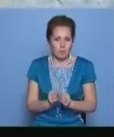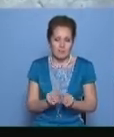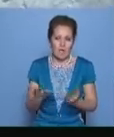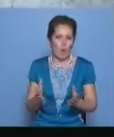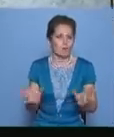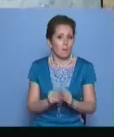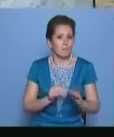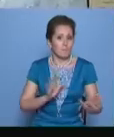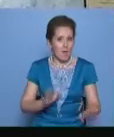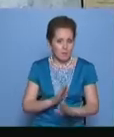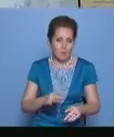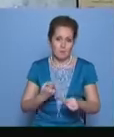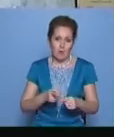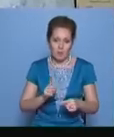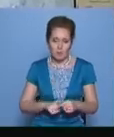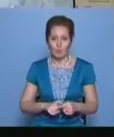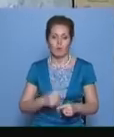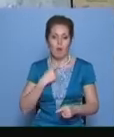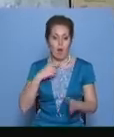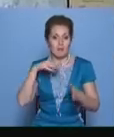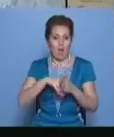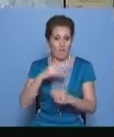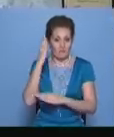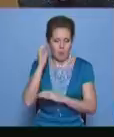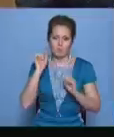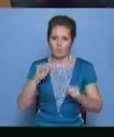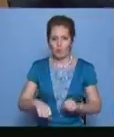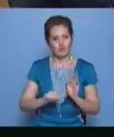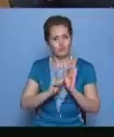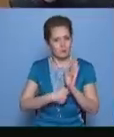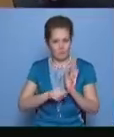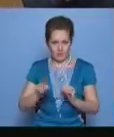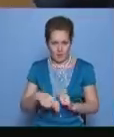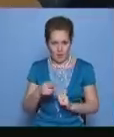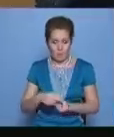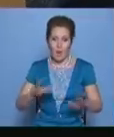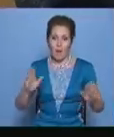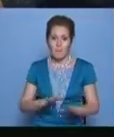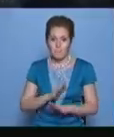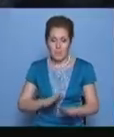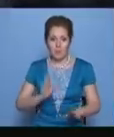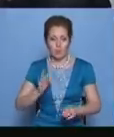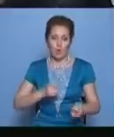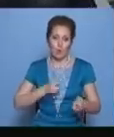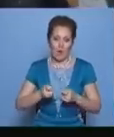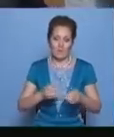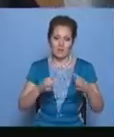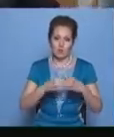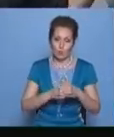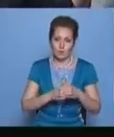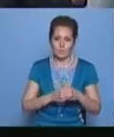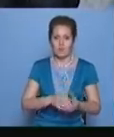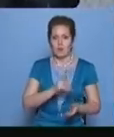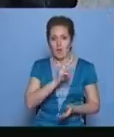песней. Поэтому голосовать можно будет только 16 декабря. Петь в прямом эфире будут руководители студии Ольга и